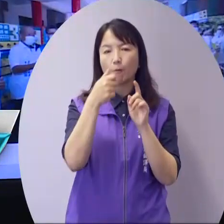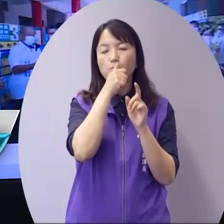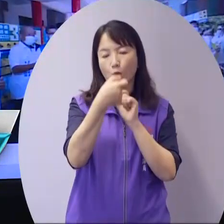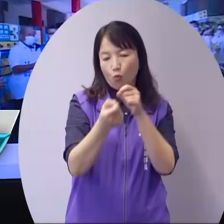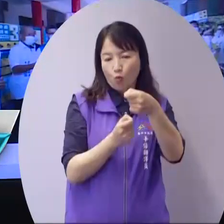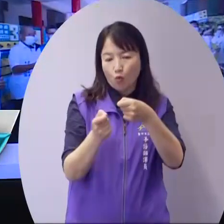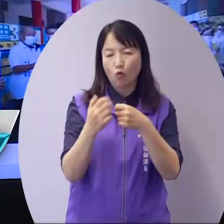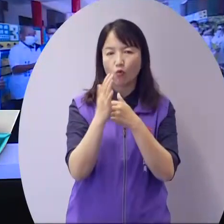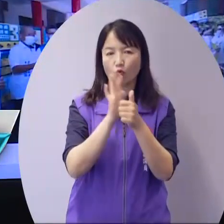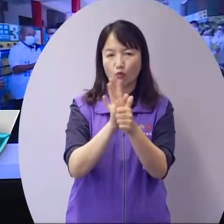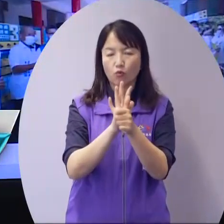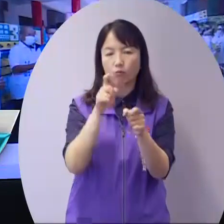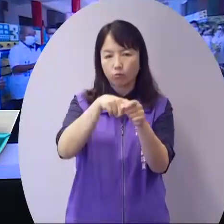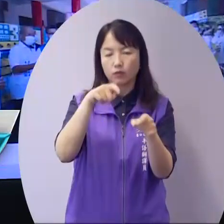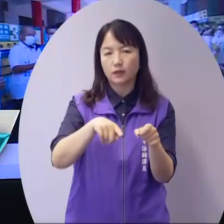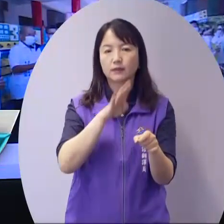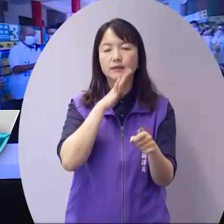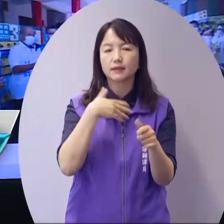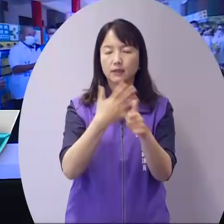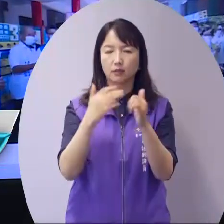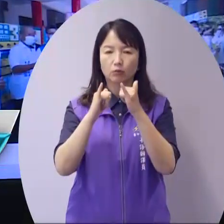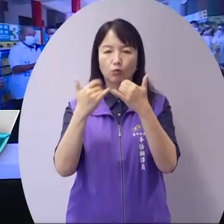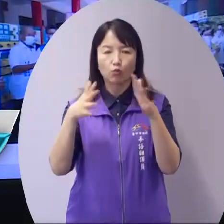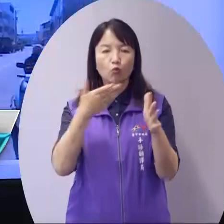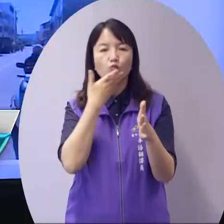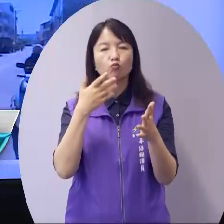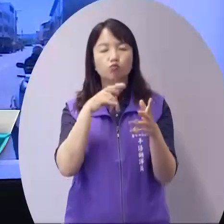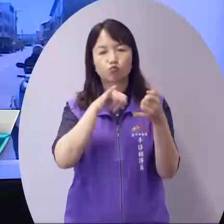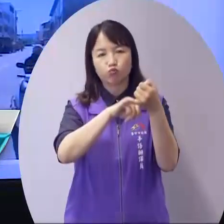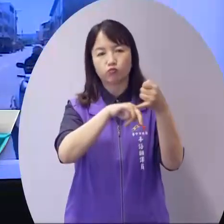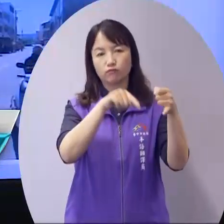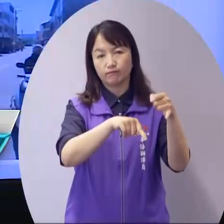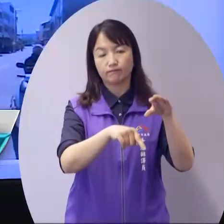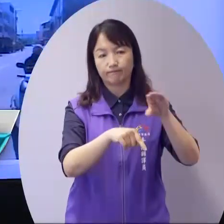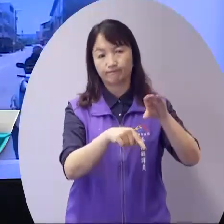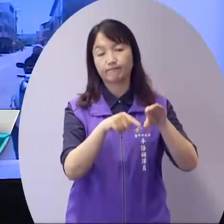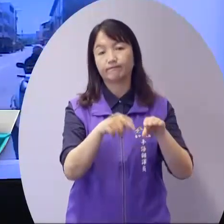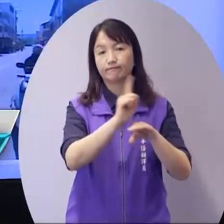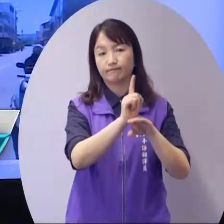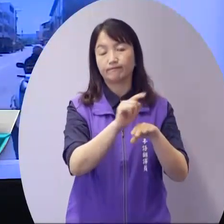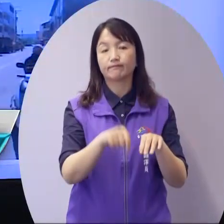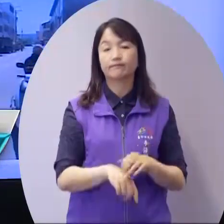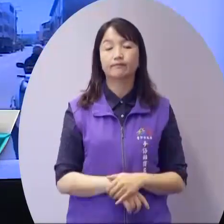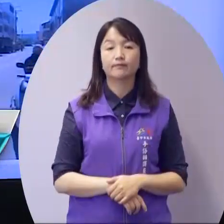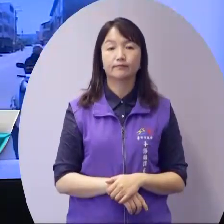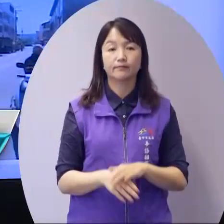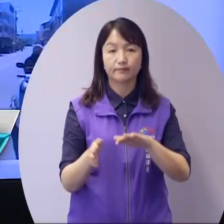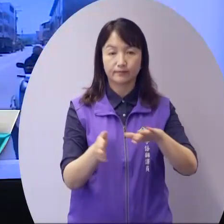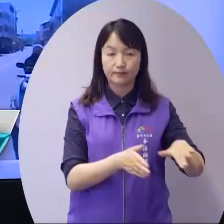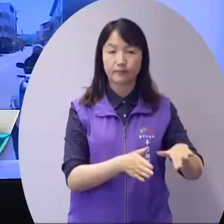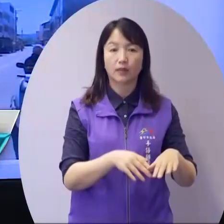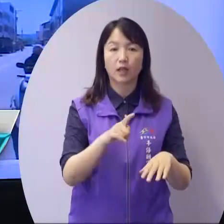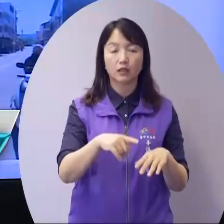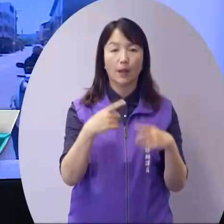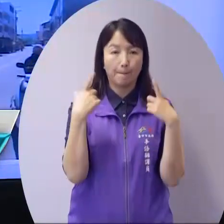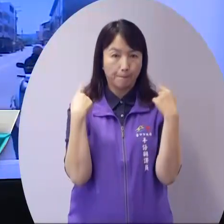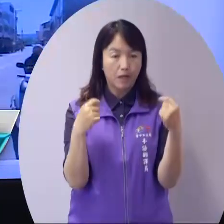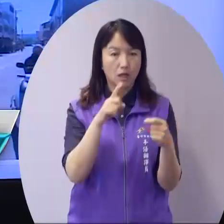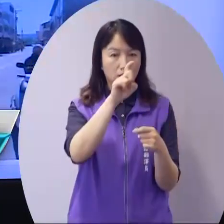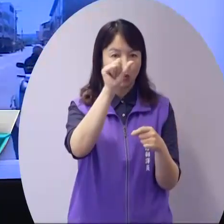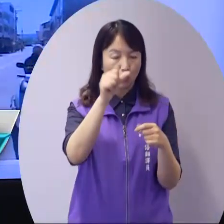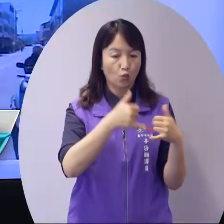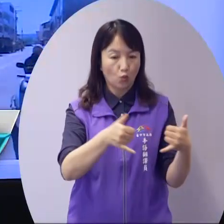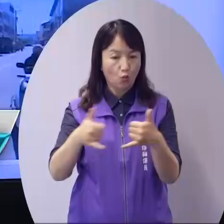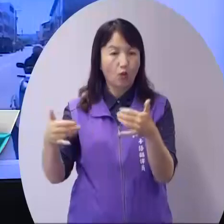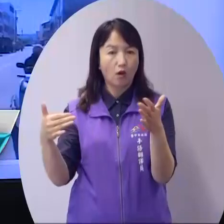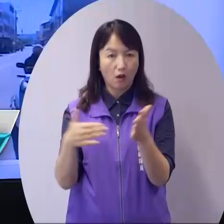式，所以也鼓励市民朋友可以多多利用。下一页。那除了既有的这个15条路线之外，中